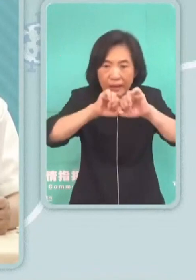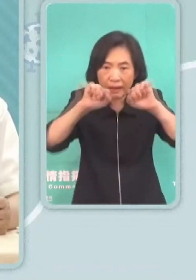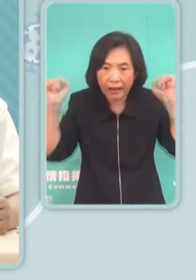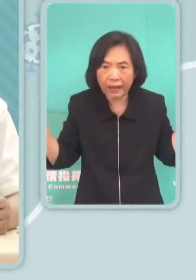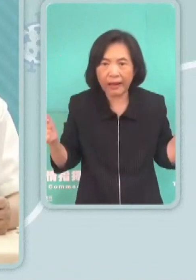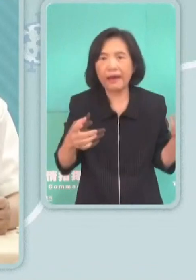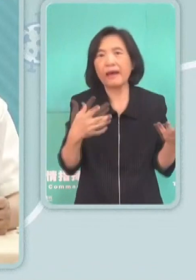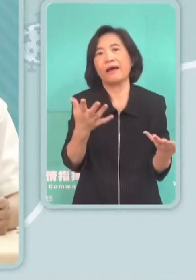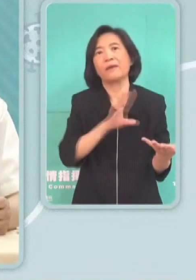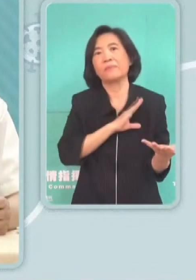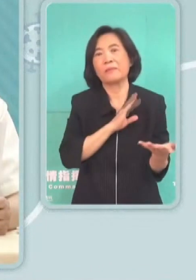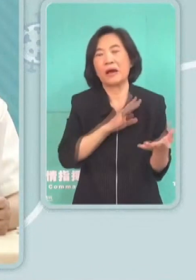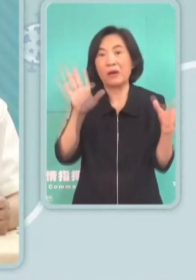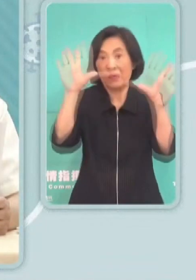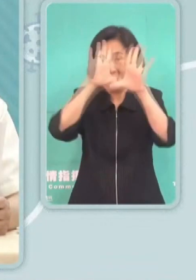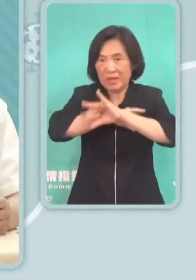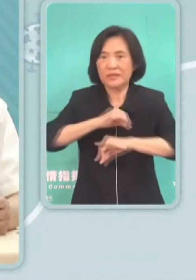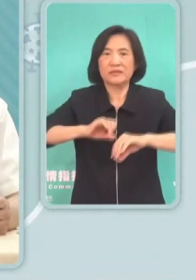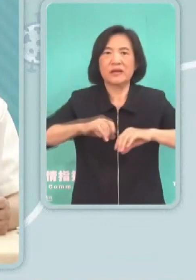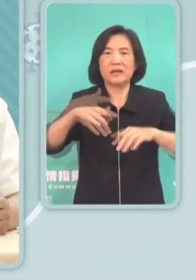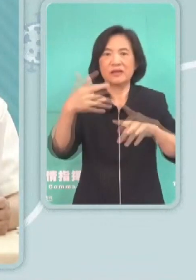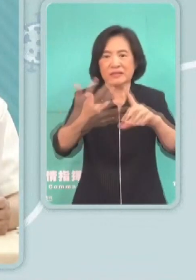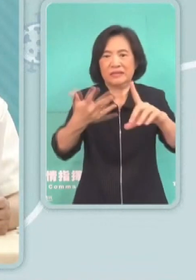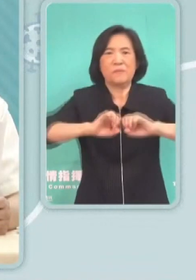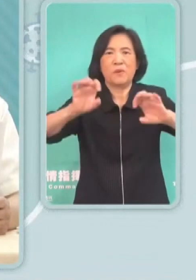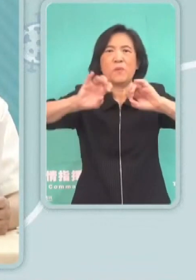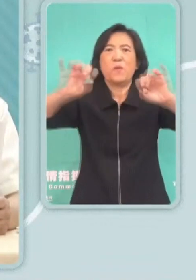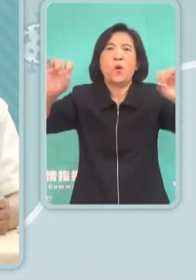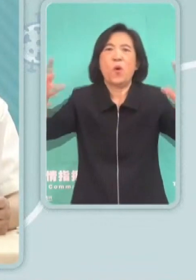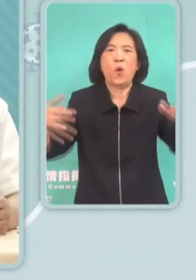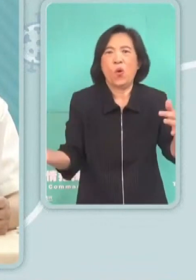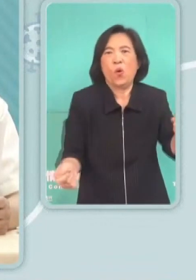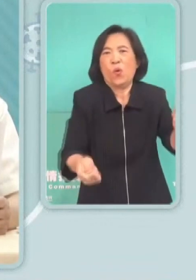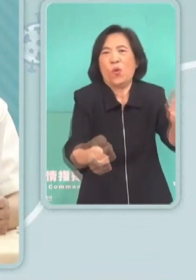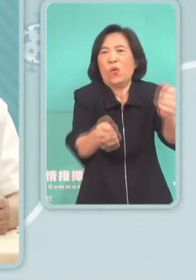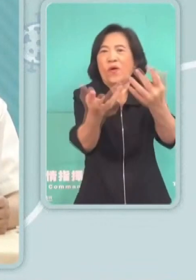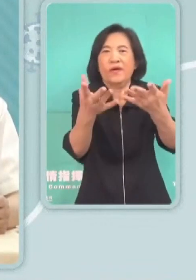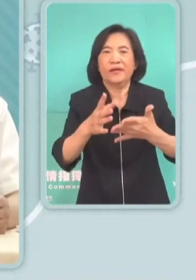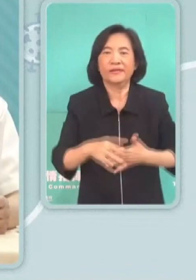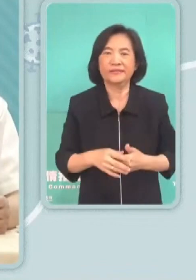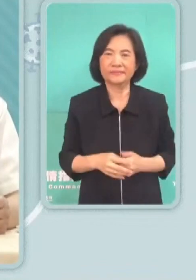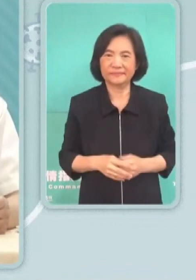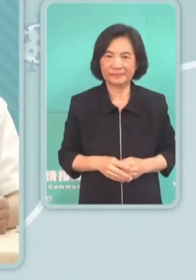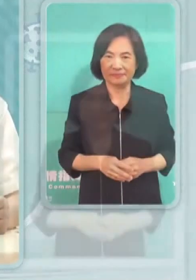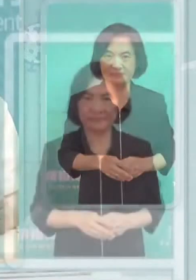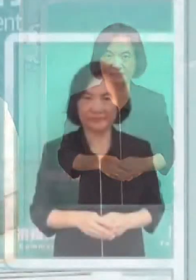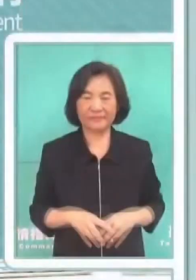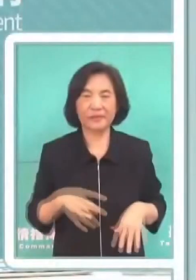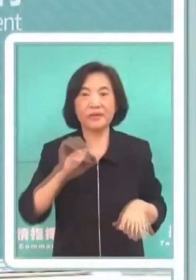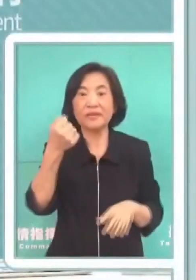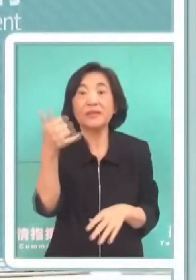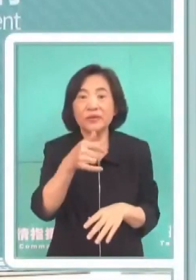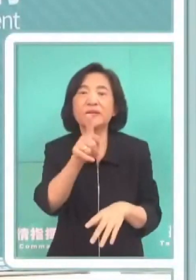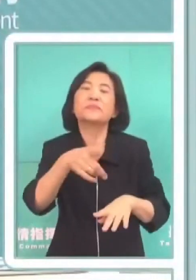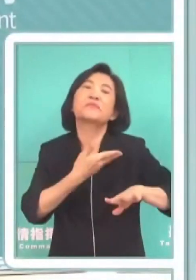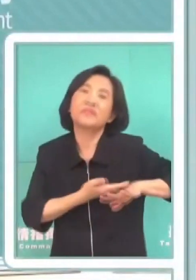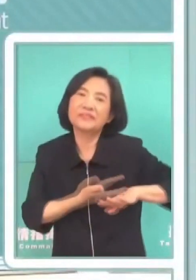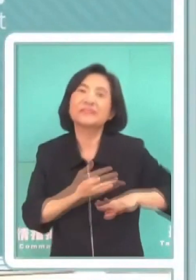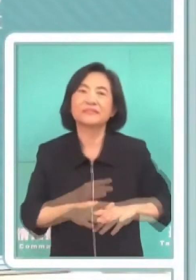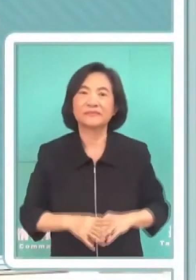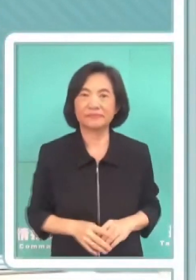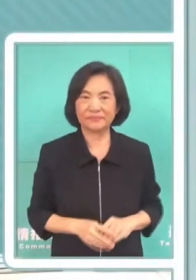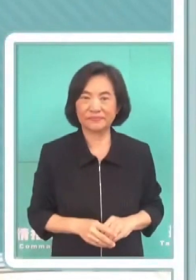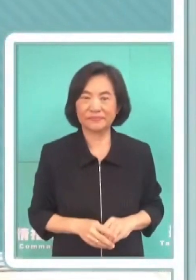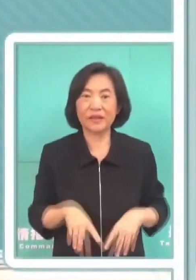出所料哈，半夜就很多报道了哈。那其实这个是这样的哦，这个议员放心好了哦，因为这